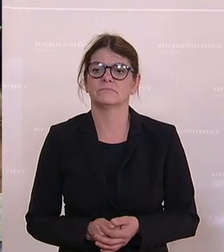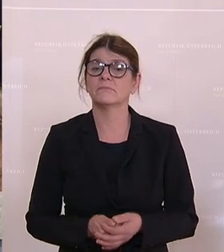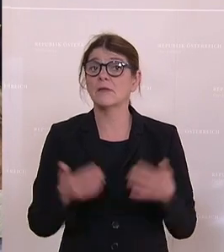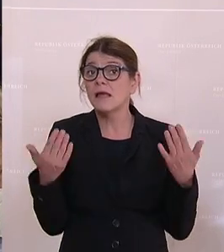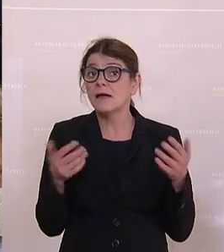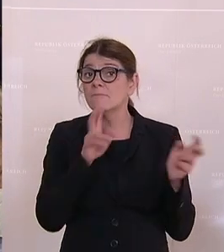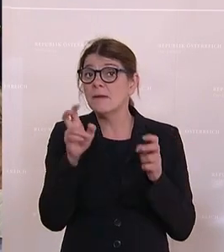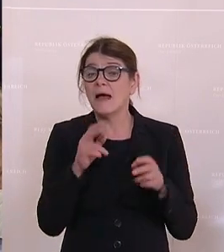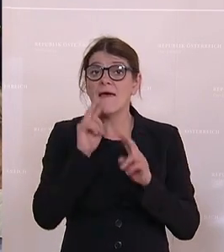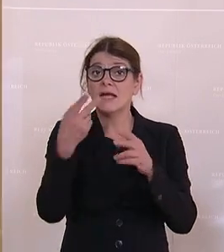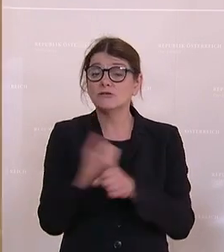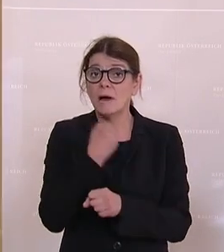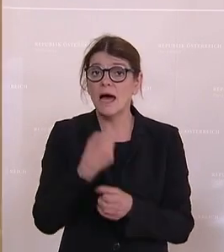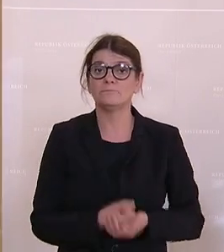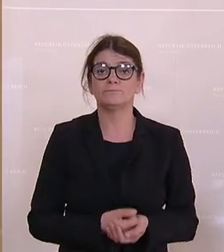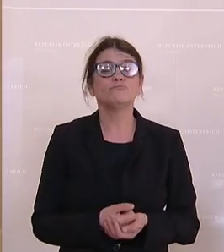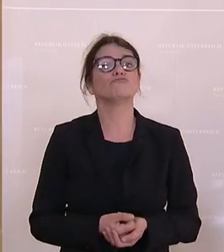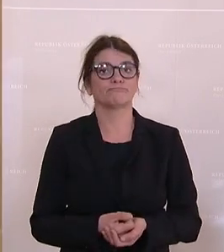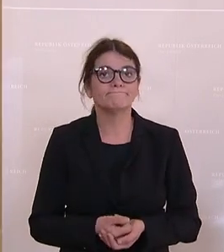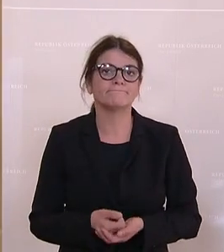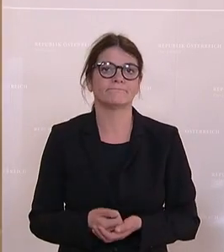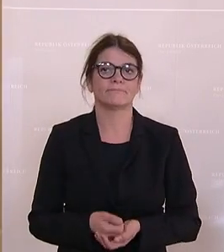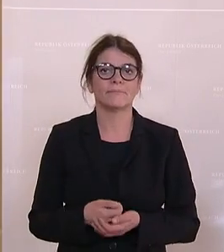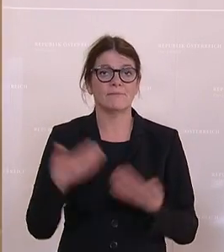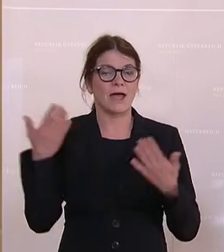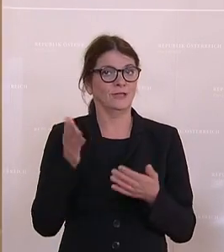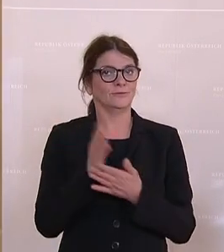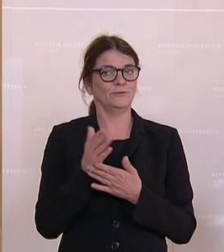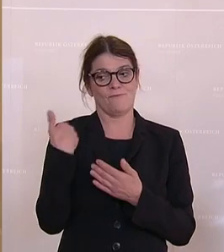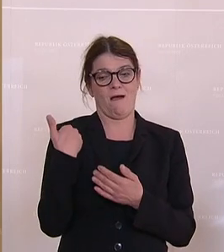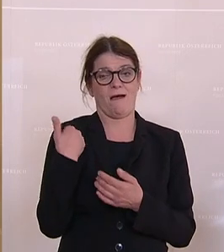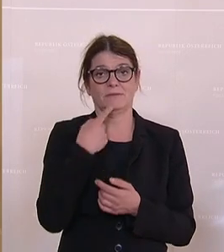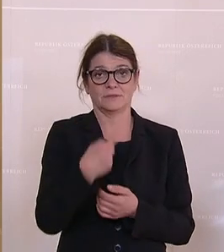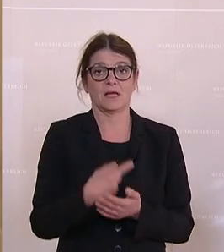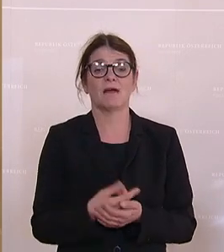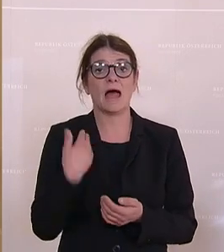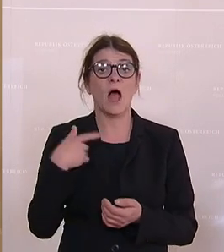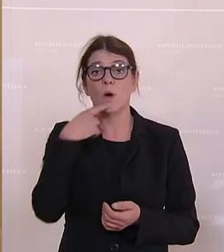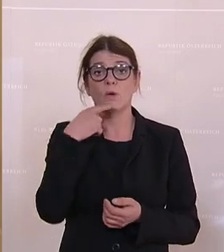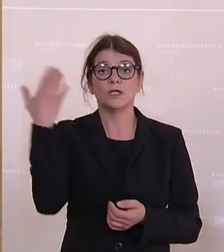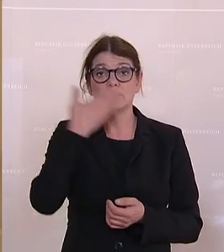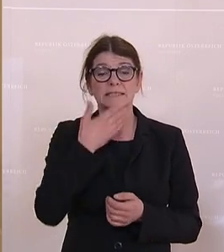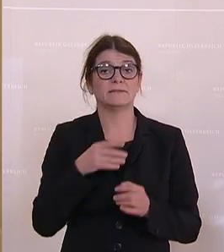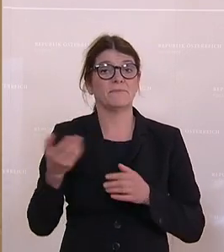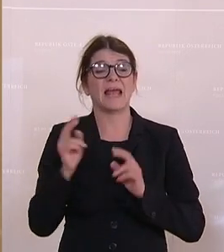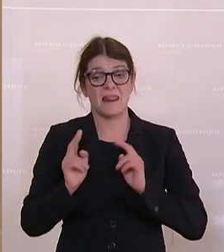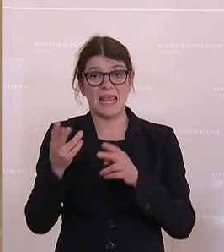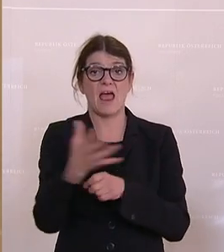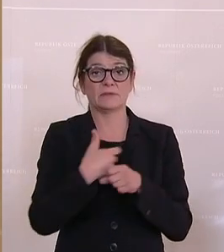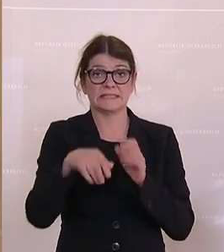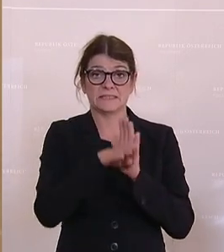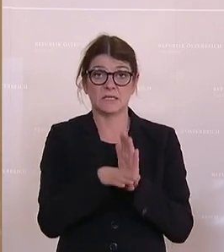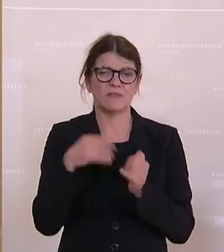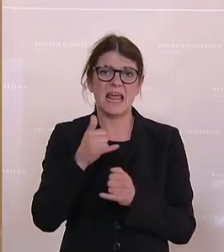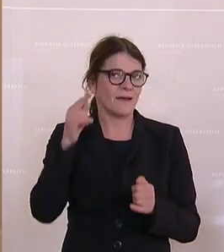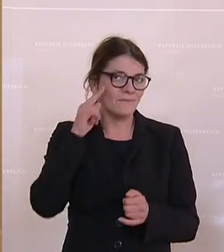Thema Energiesparen. Wir hatten, ist eh schon aufgekommen, ein rot-schwarzes Energieeffizienzgesetz. Jeder